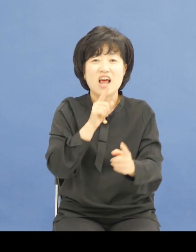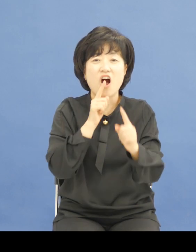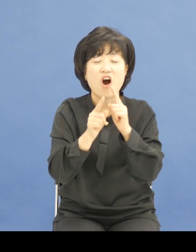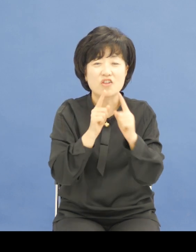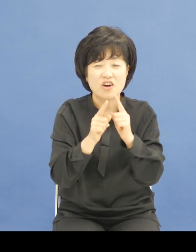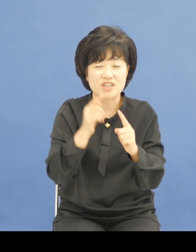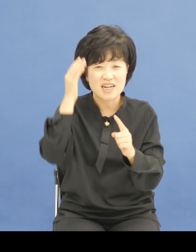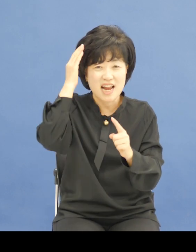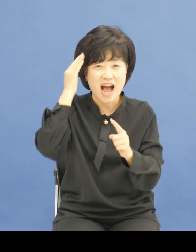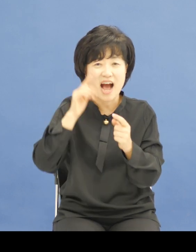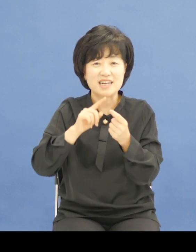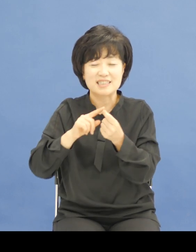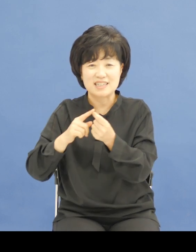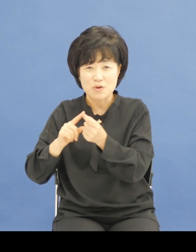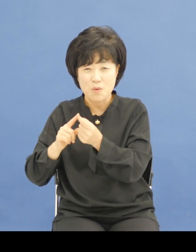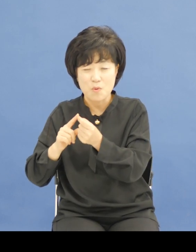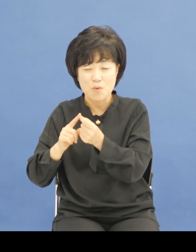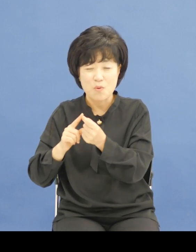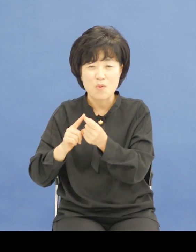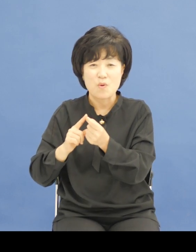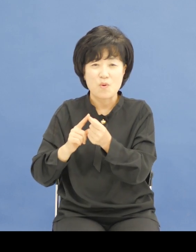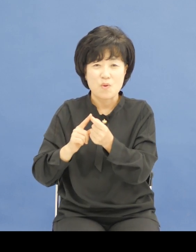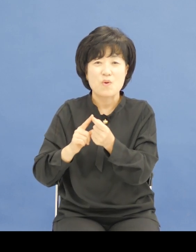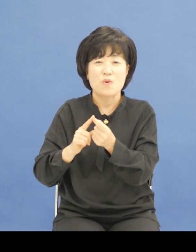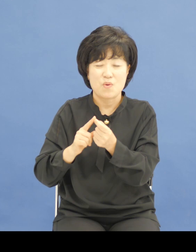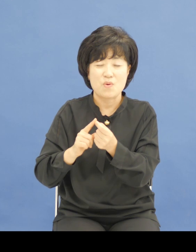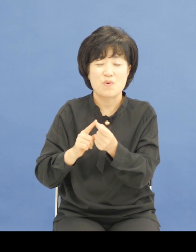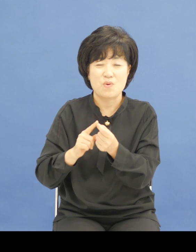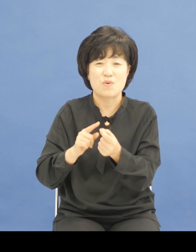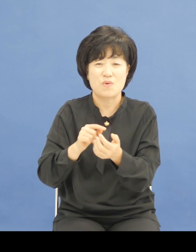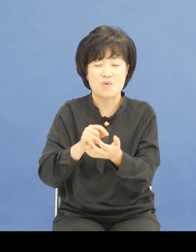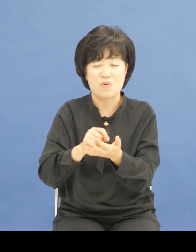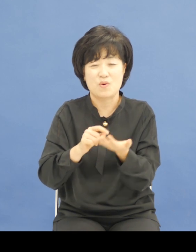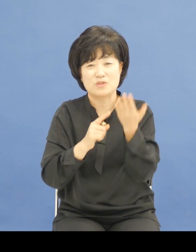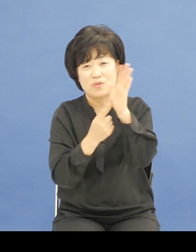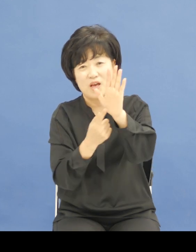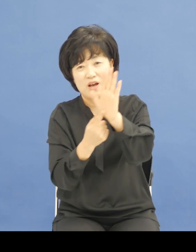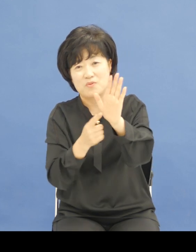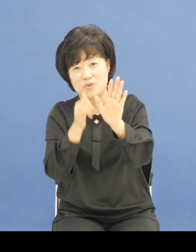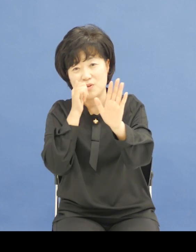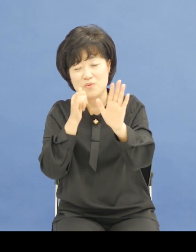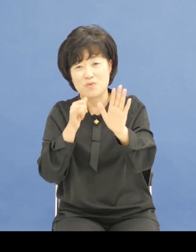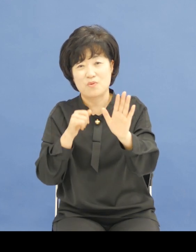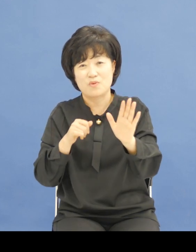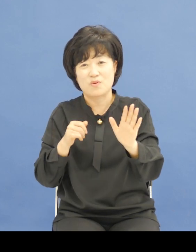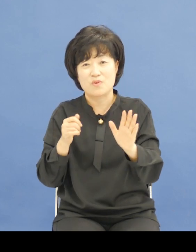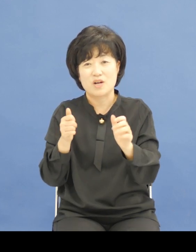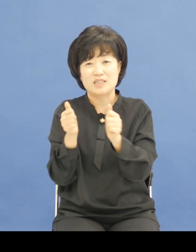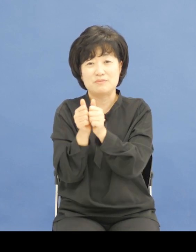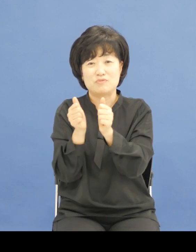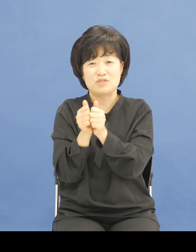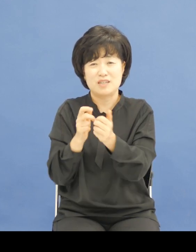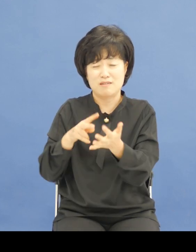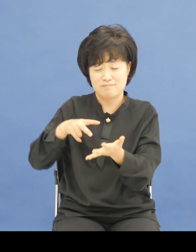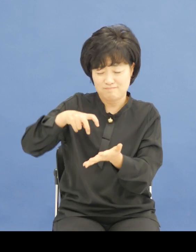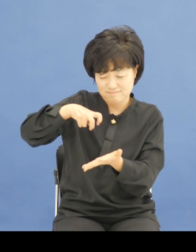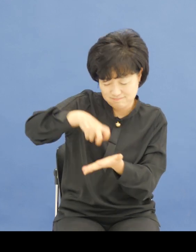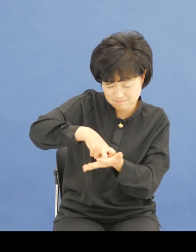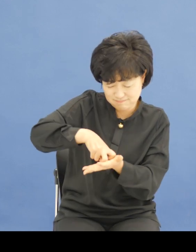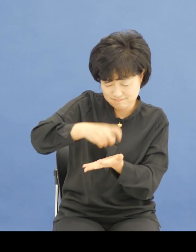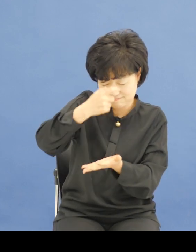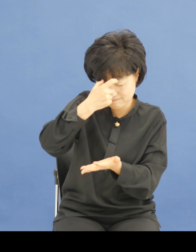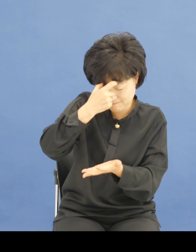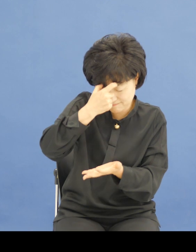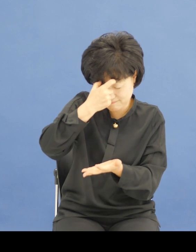언어를 한글로 표기해서 말씀을 전하시고 이 계시고 그 말씀을 통해서 지금 이분이 굉장히 눈물로 기도하고 있는 이 사진 속